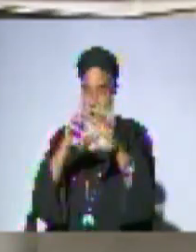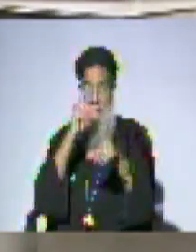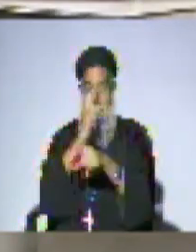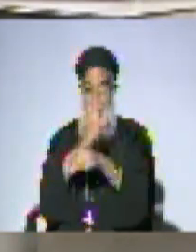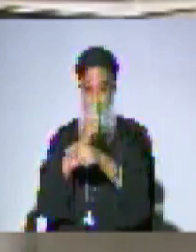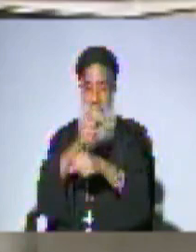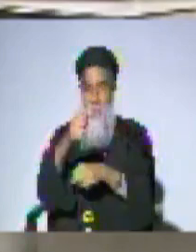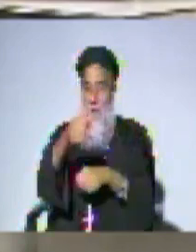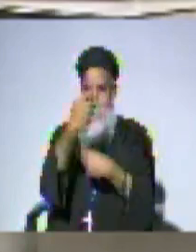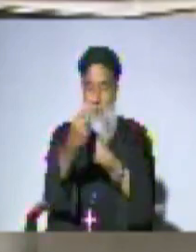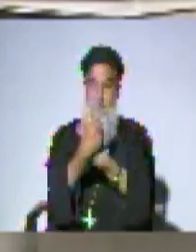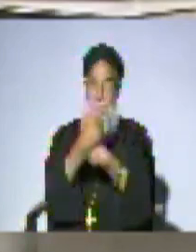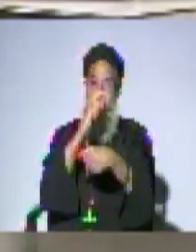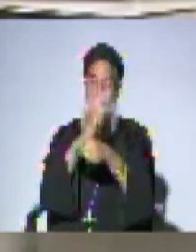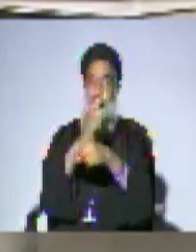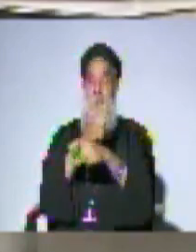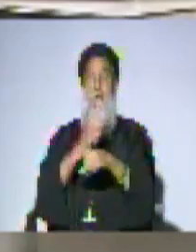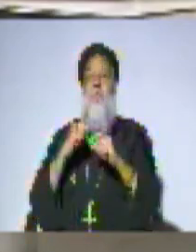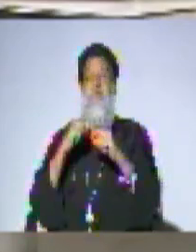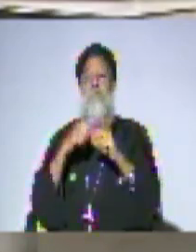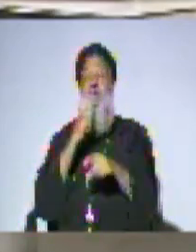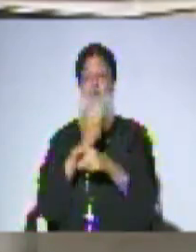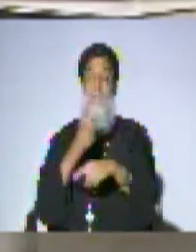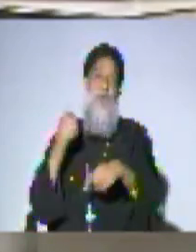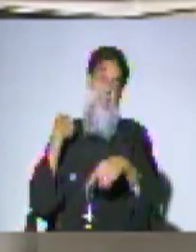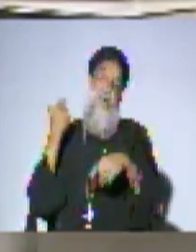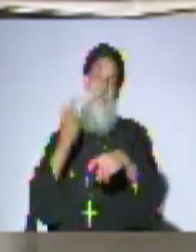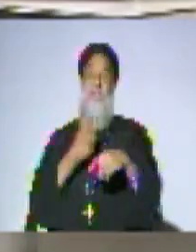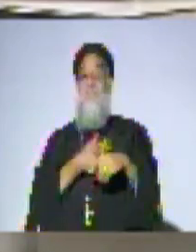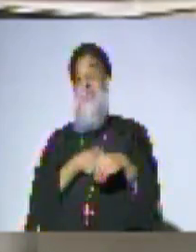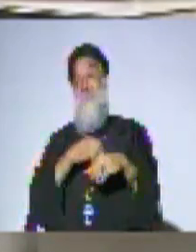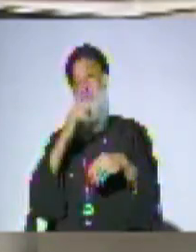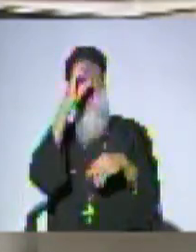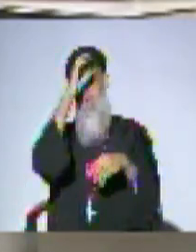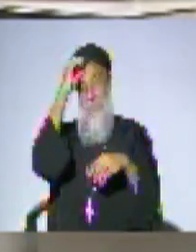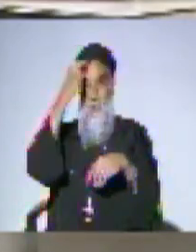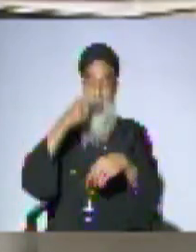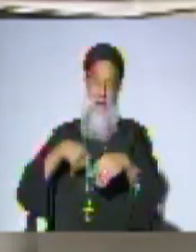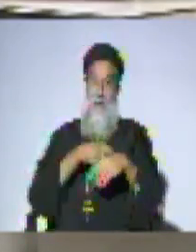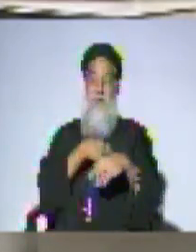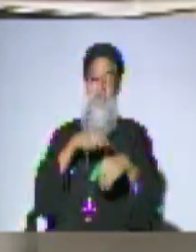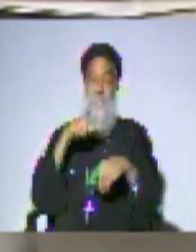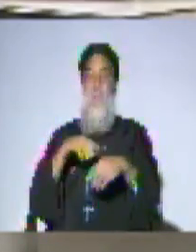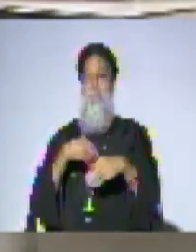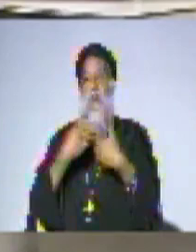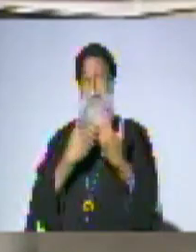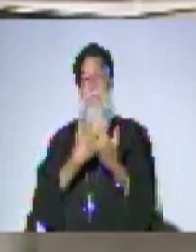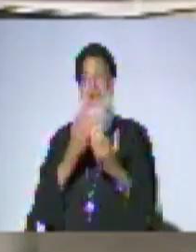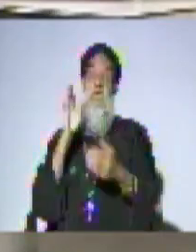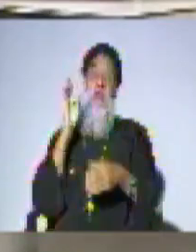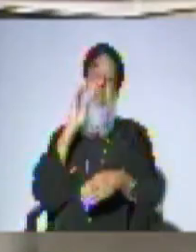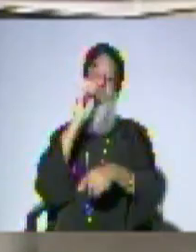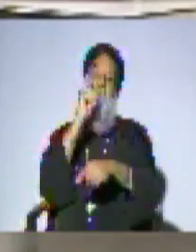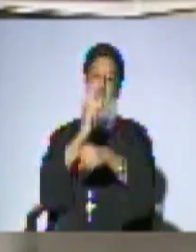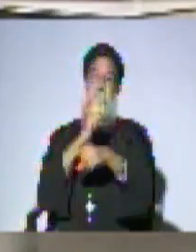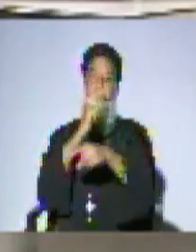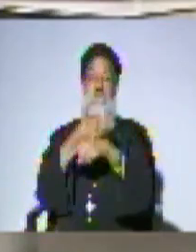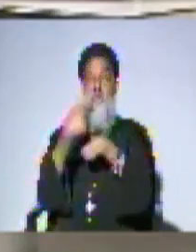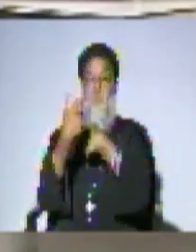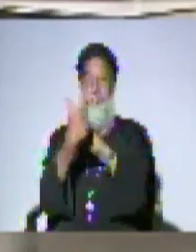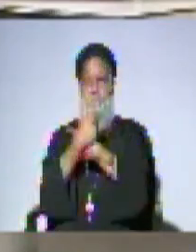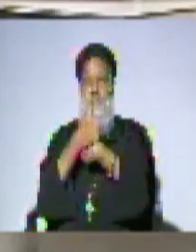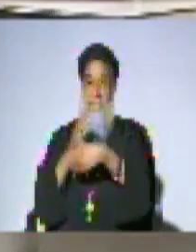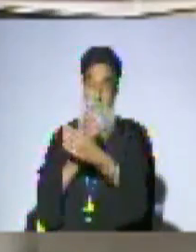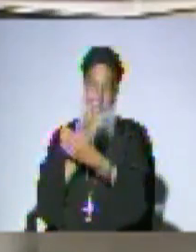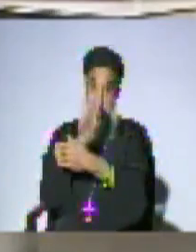في الكنيسة بقى للرسل القديسين، كانوا بيمثلوا الكنيسة وقتها. يعني عشان كده اللي عايز يدخل